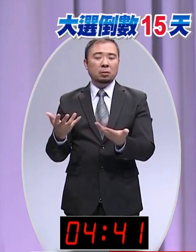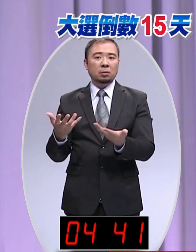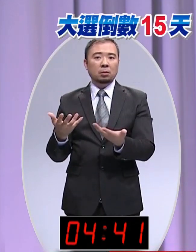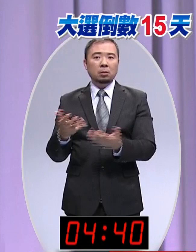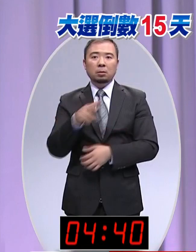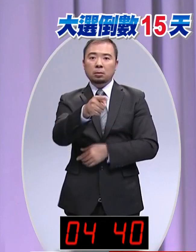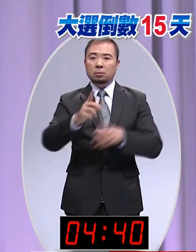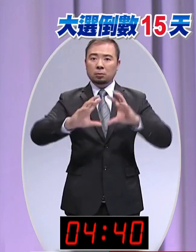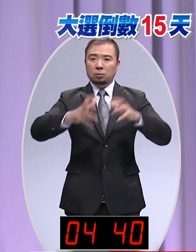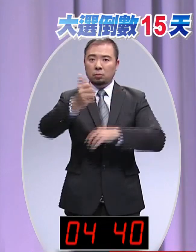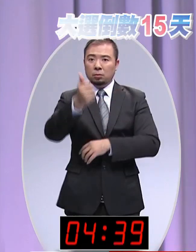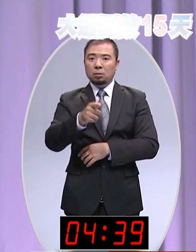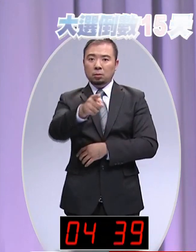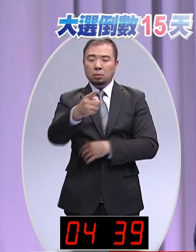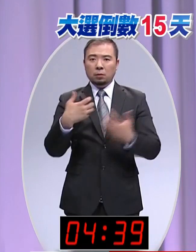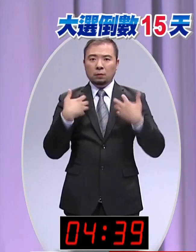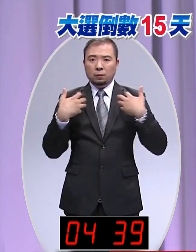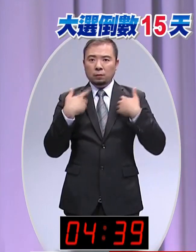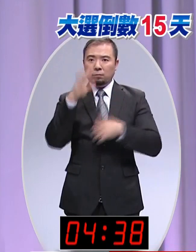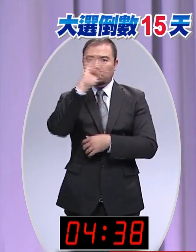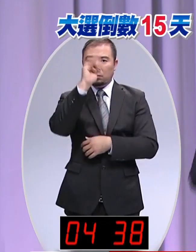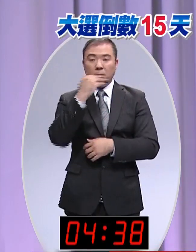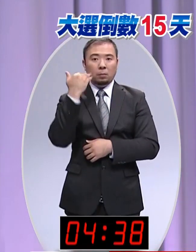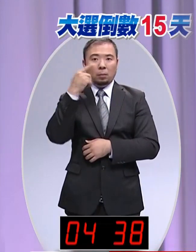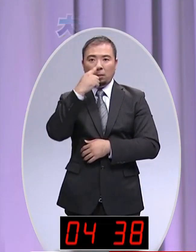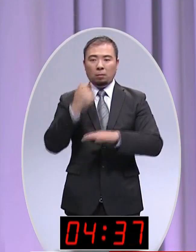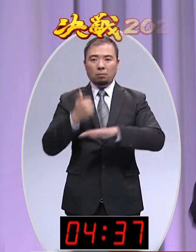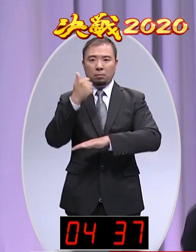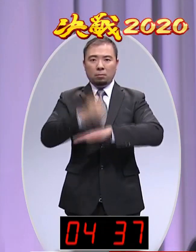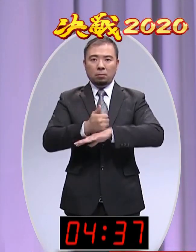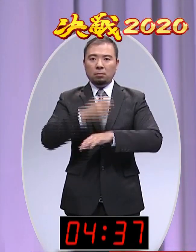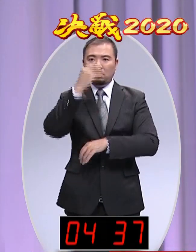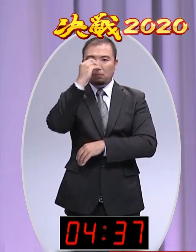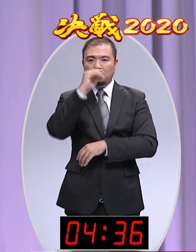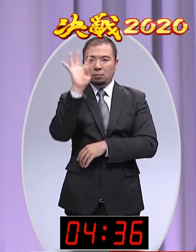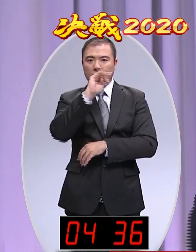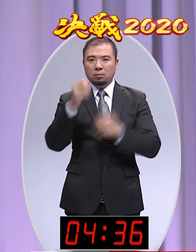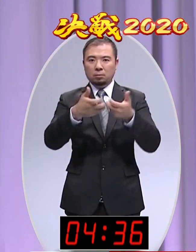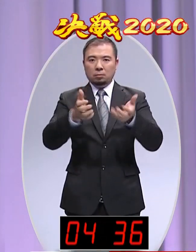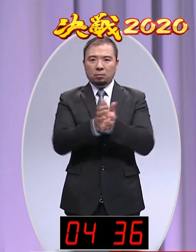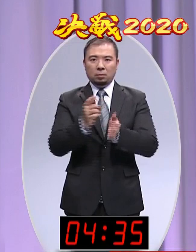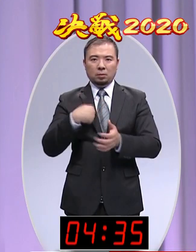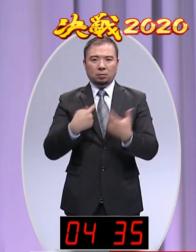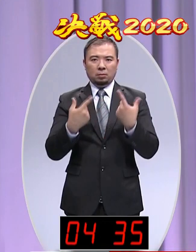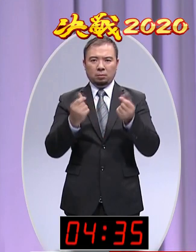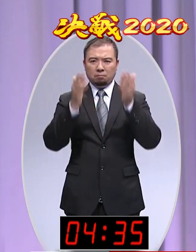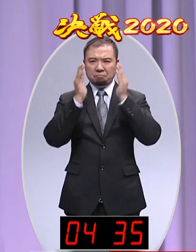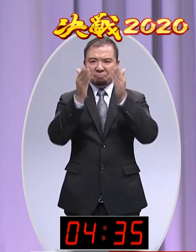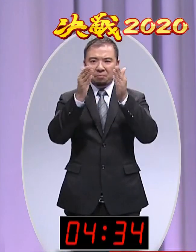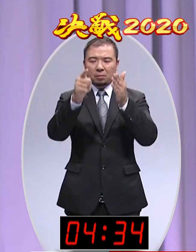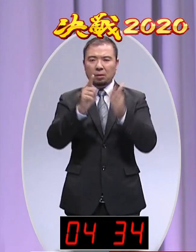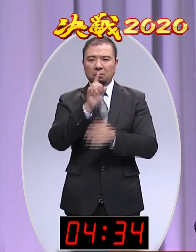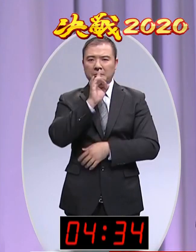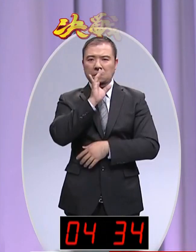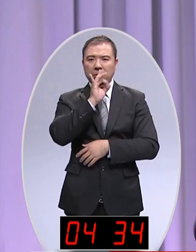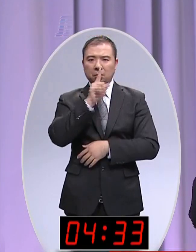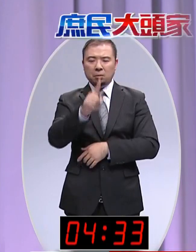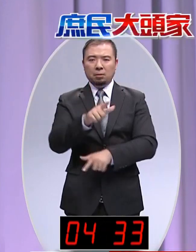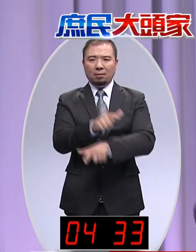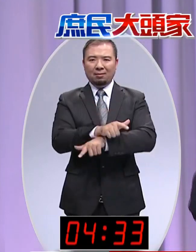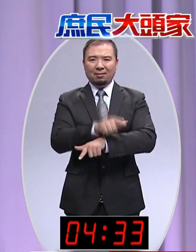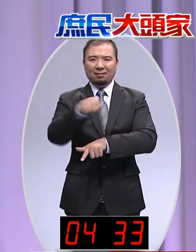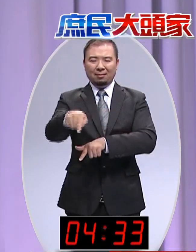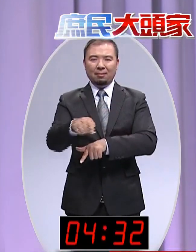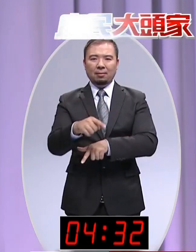查。我如果当总统，成立特征组，我一定调查这个煤炭，整个中部人的肺，台中、南投、彰